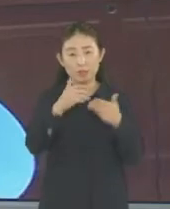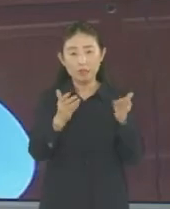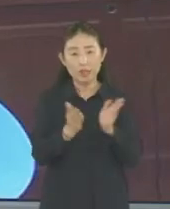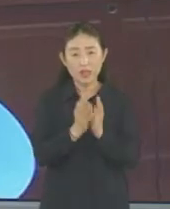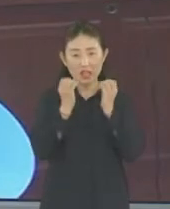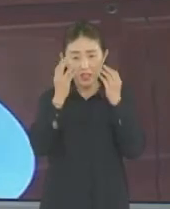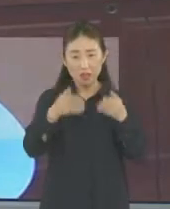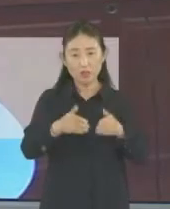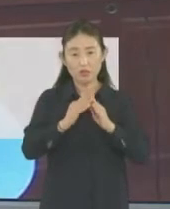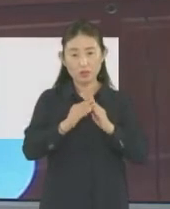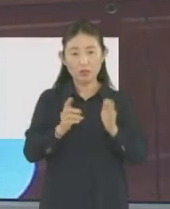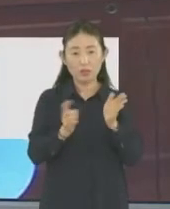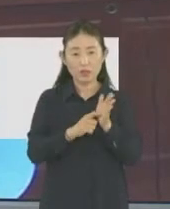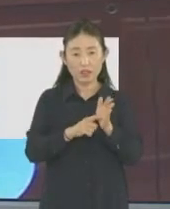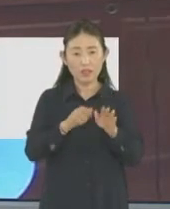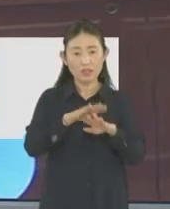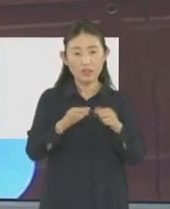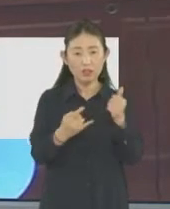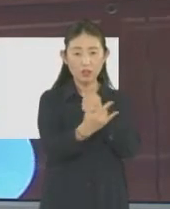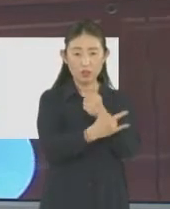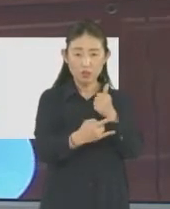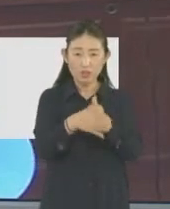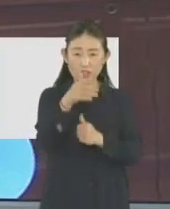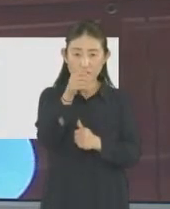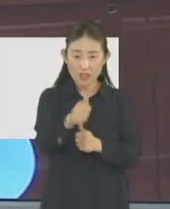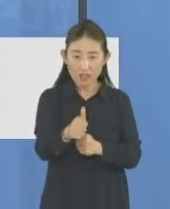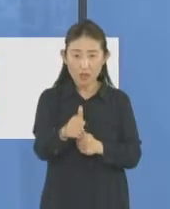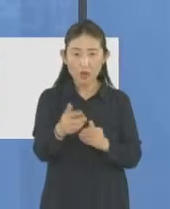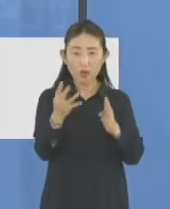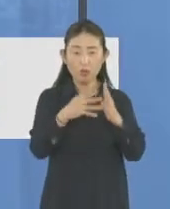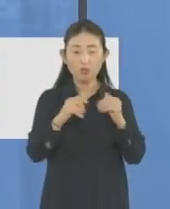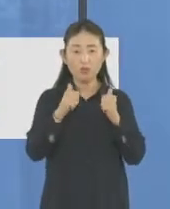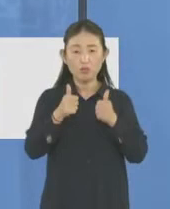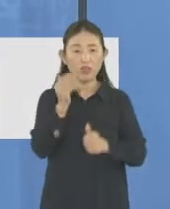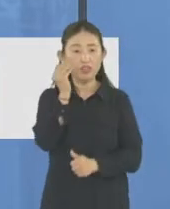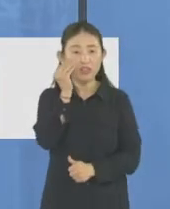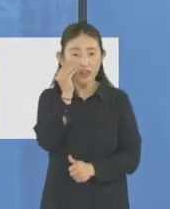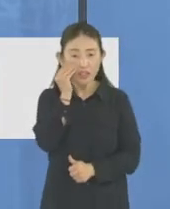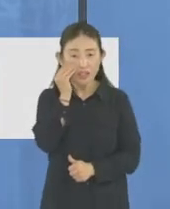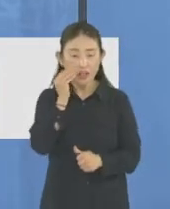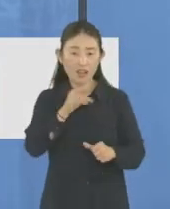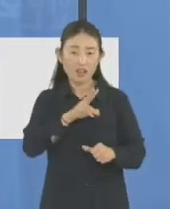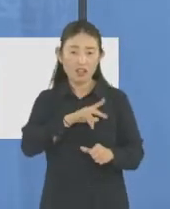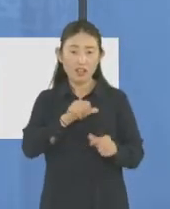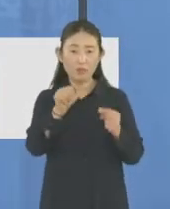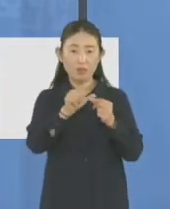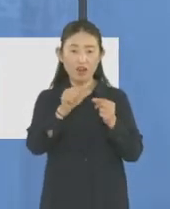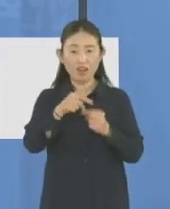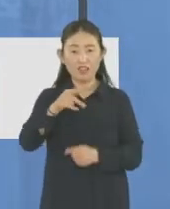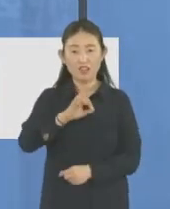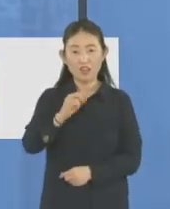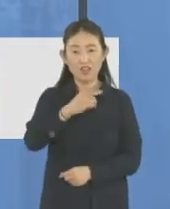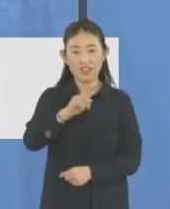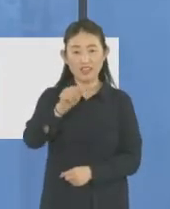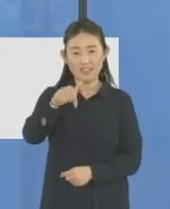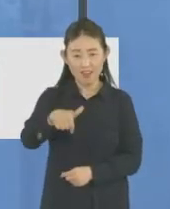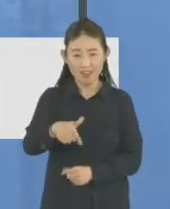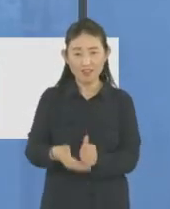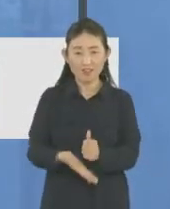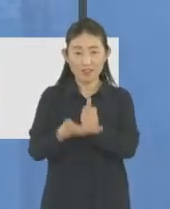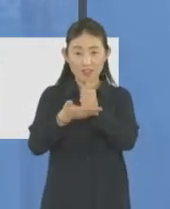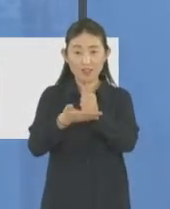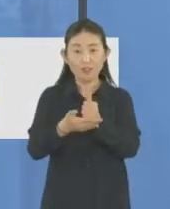국민의 이미 새로 출범하는 비상대책위원회 위원장 애 공주 부여 청양 지역구인 5 선에 정진석 국회 부의장을 추